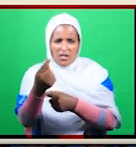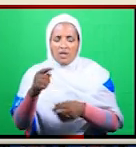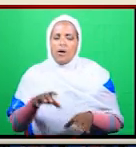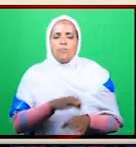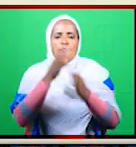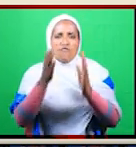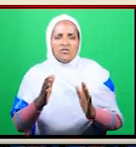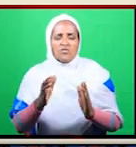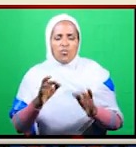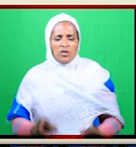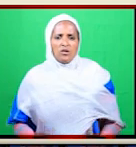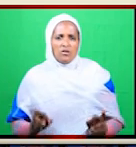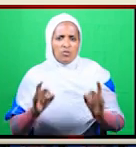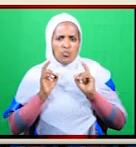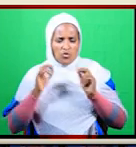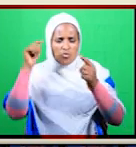ከመንፈሳዊ ህይወታችን